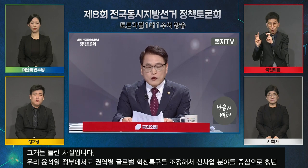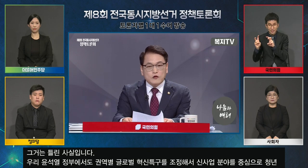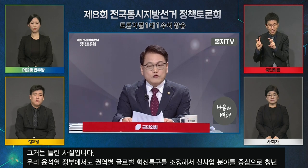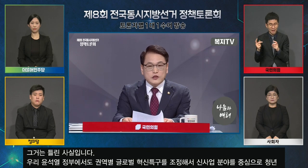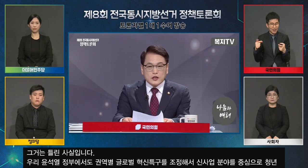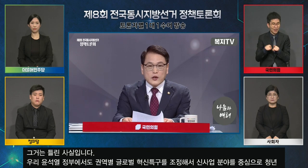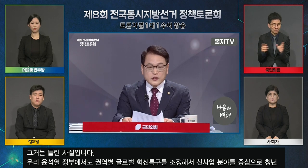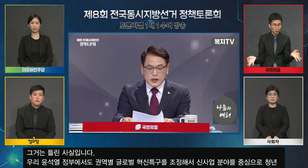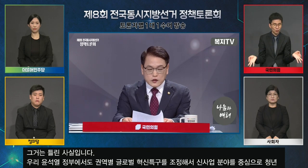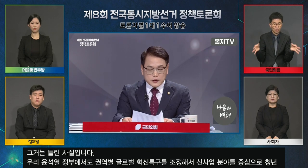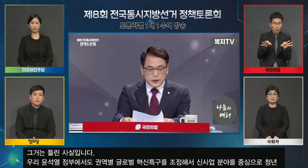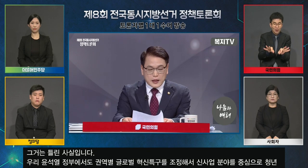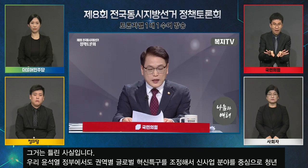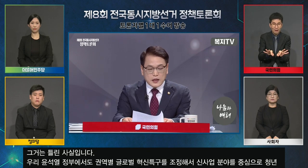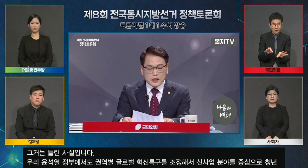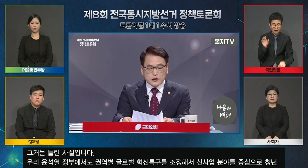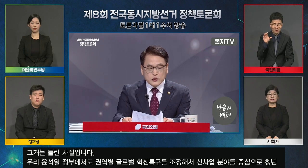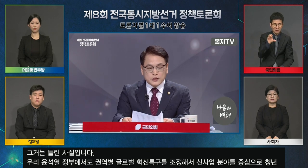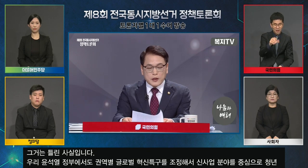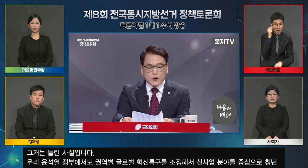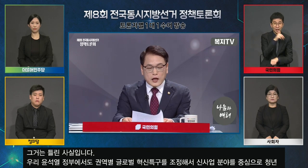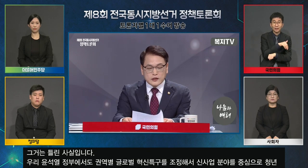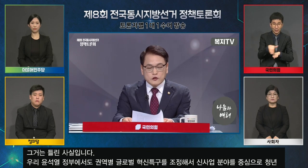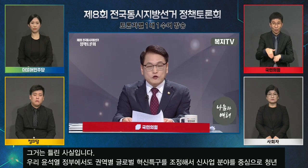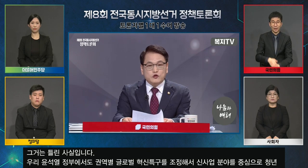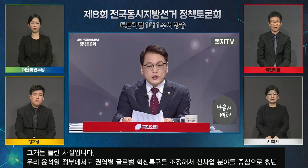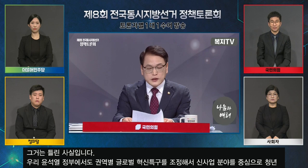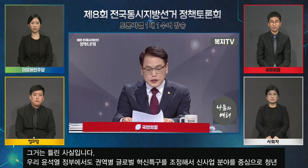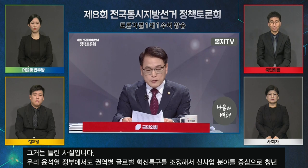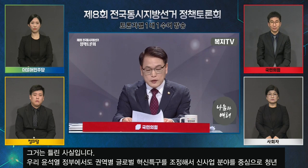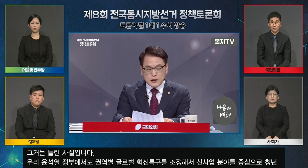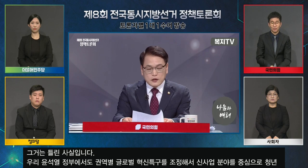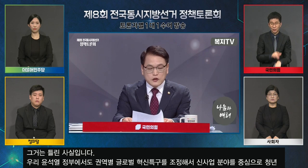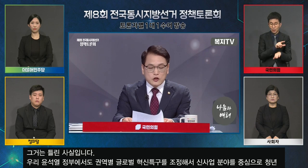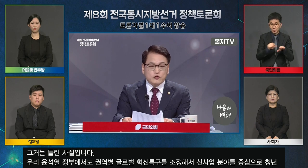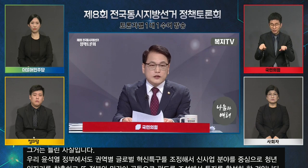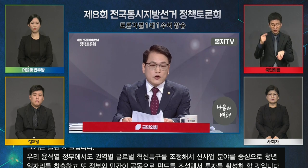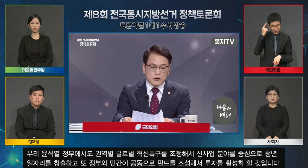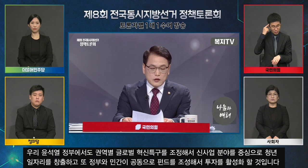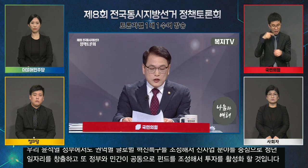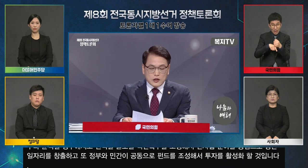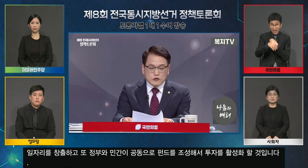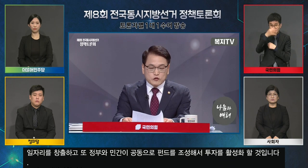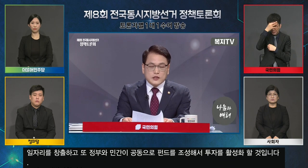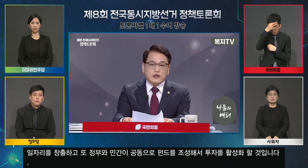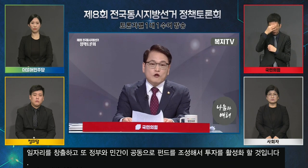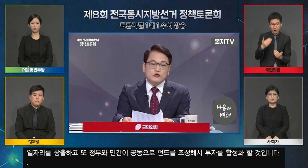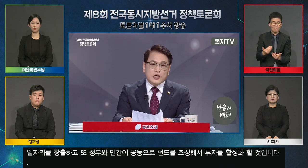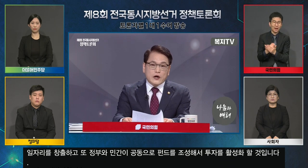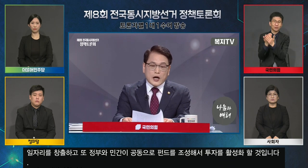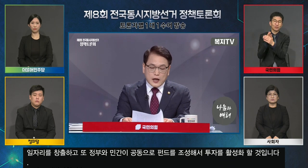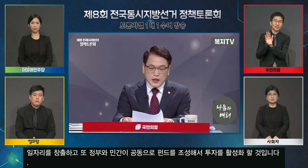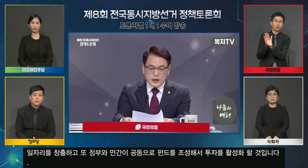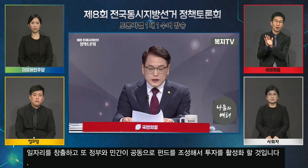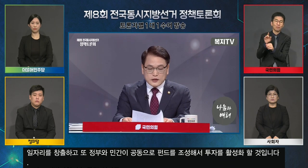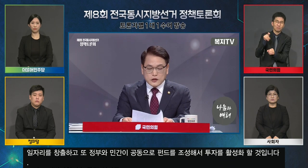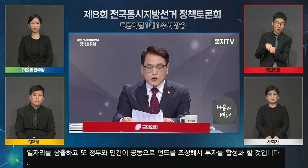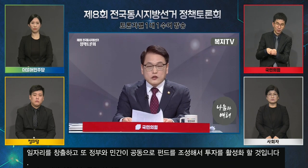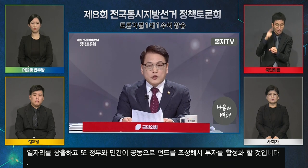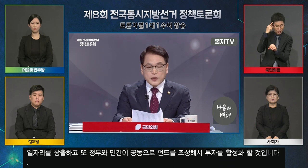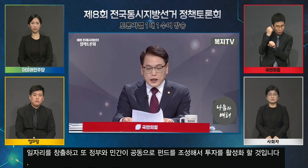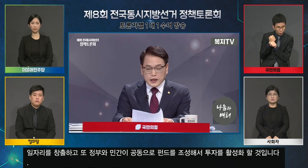조성해서 투자를 활성화할 것입니다. 그리고 지방과학기술주권시대를 열기 위해서 국책연구기관과